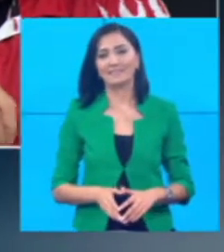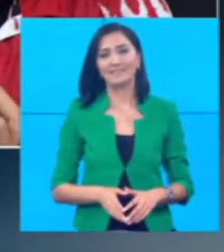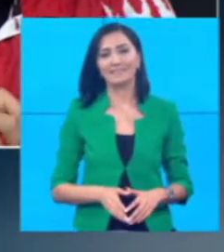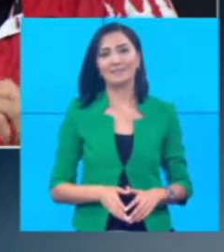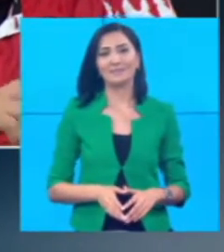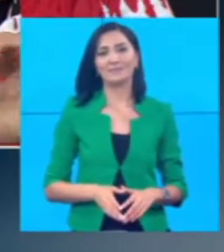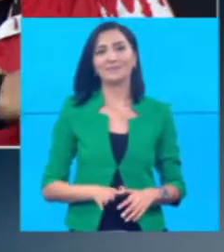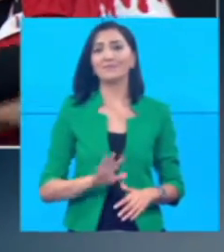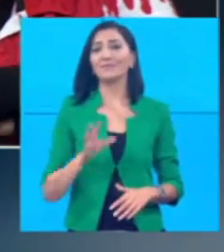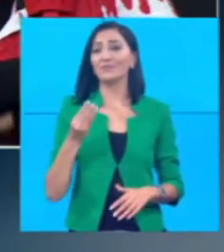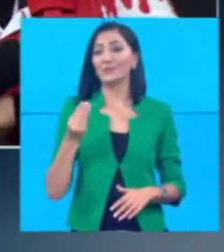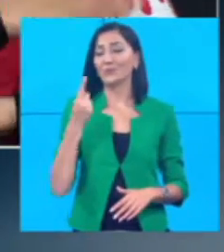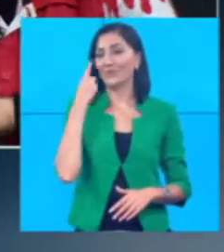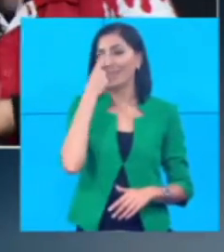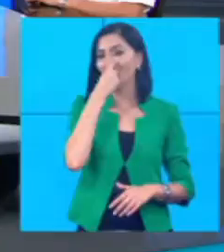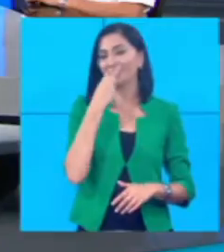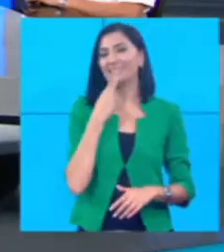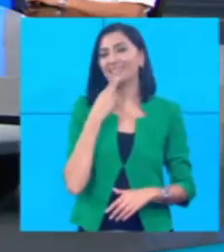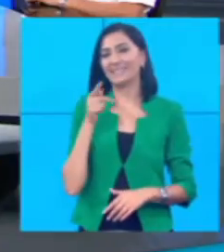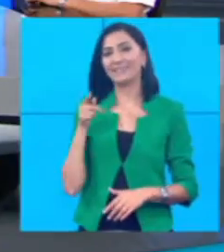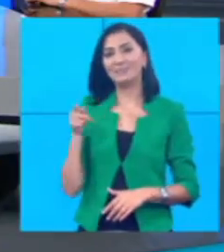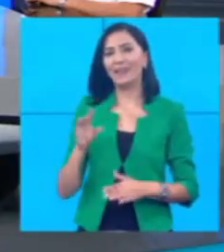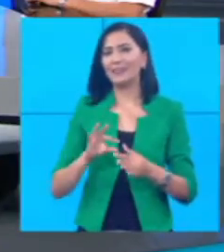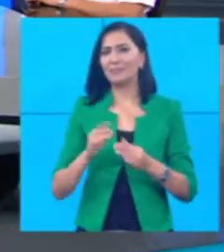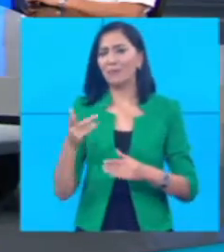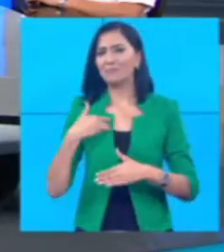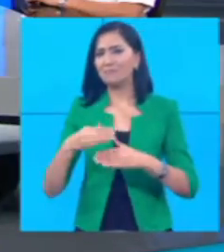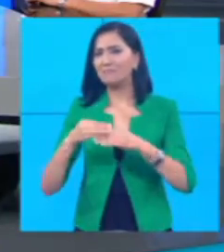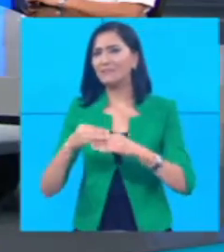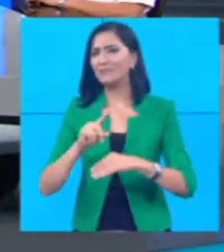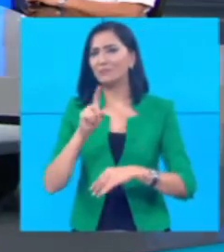Evet. Güzel gözlü kız. Ne zaman